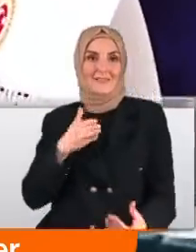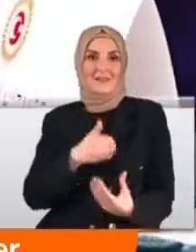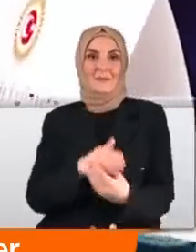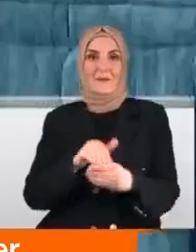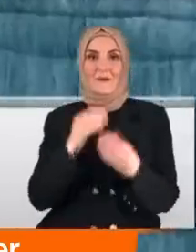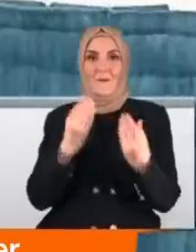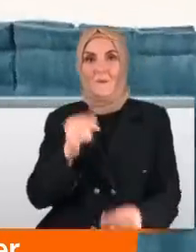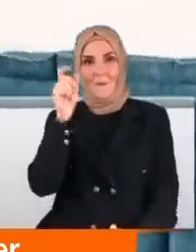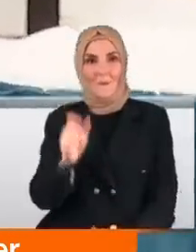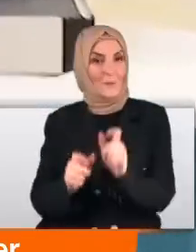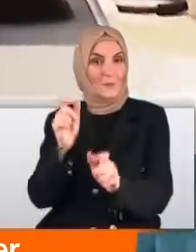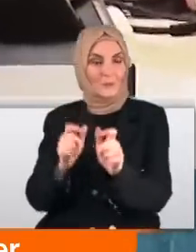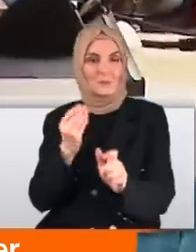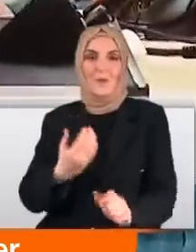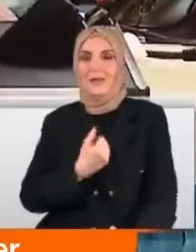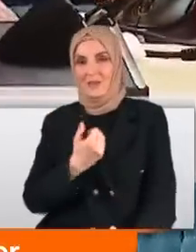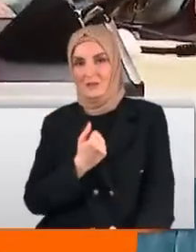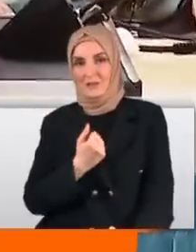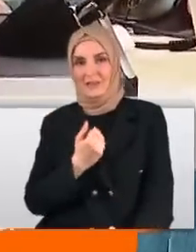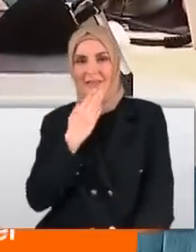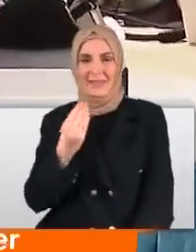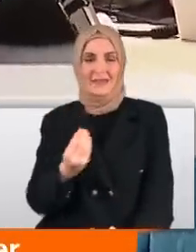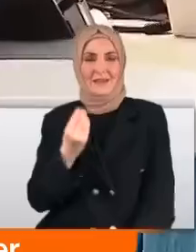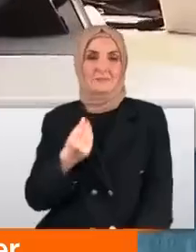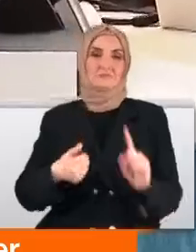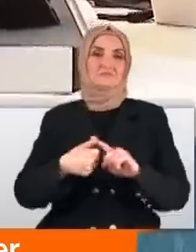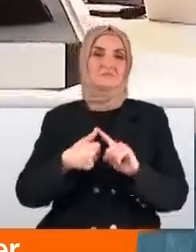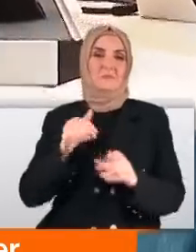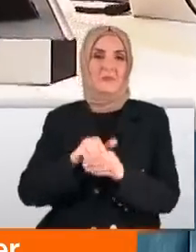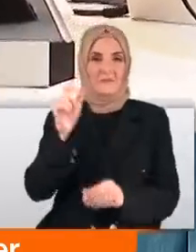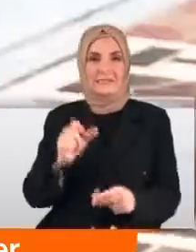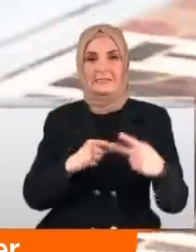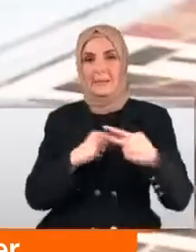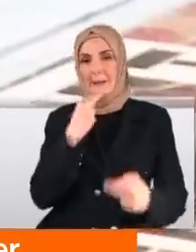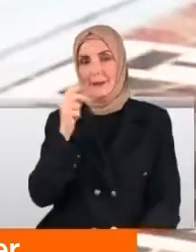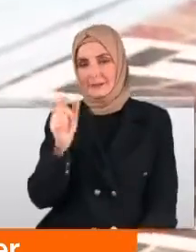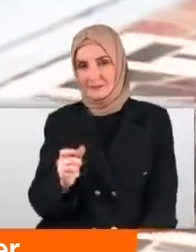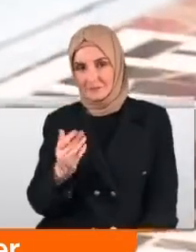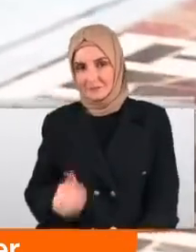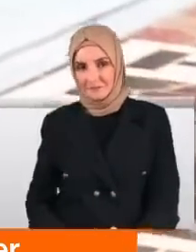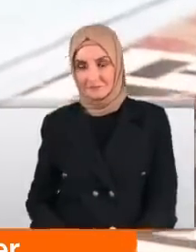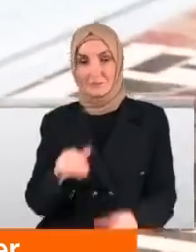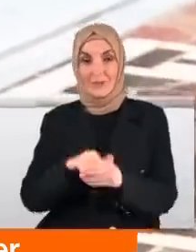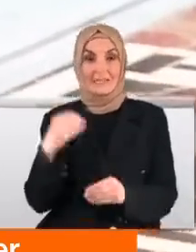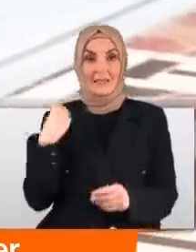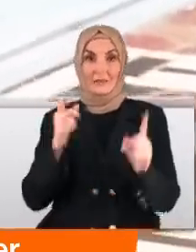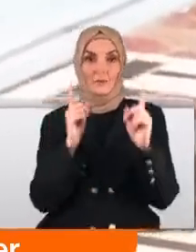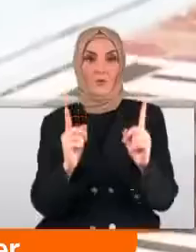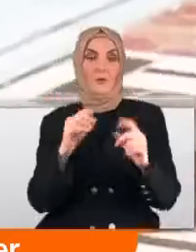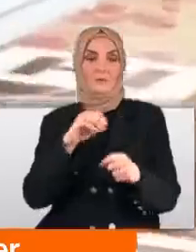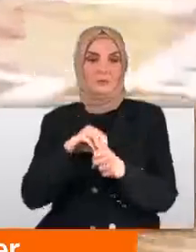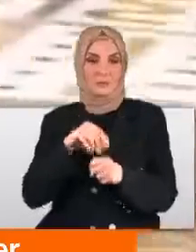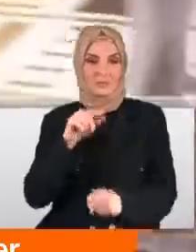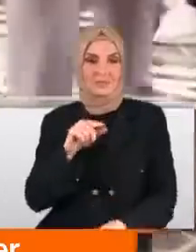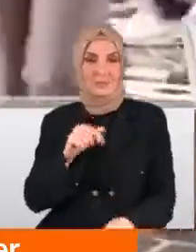heyecan dorukta. En genç milletvekili Zehra Nur Aydemir de onlardan biri. Meclisin yeni dönemdeki en genç